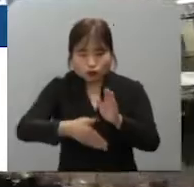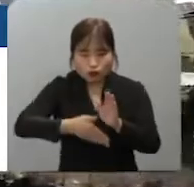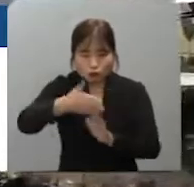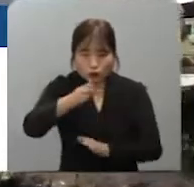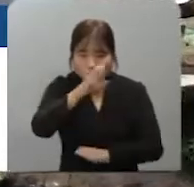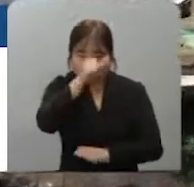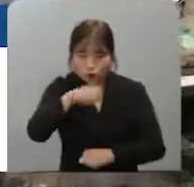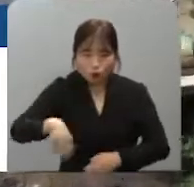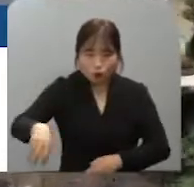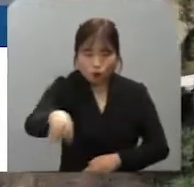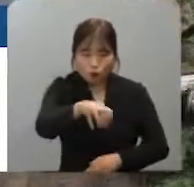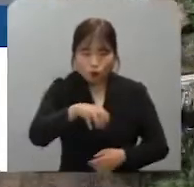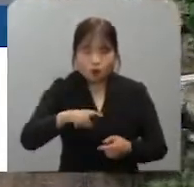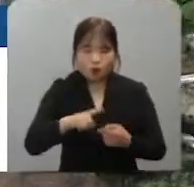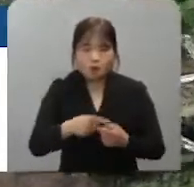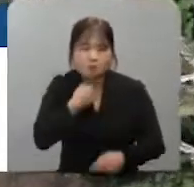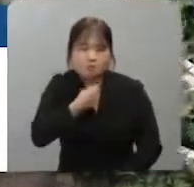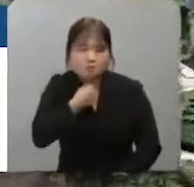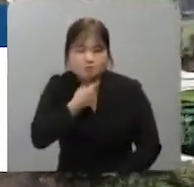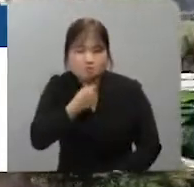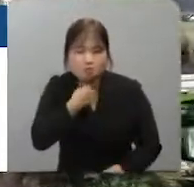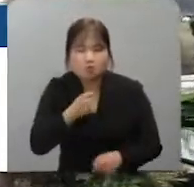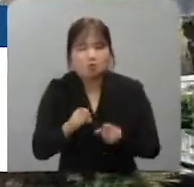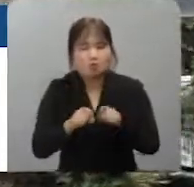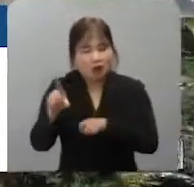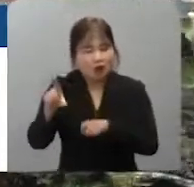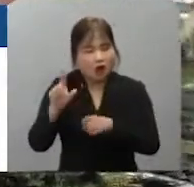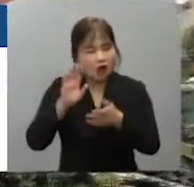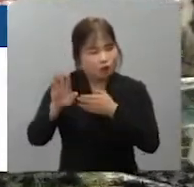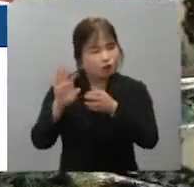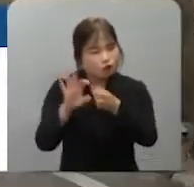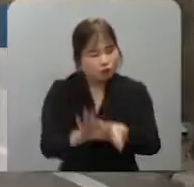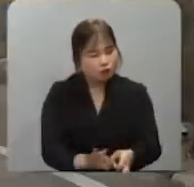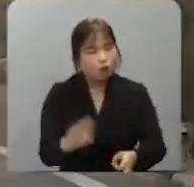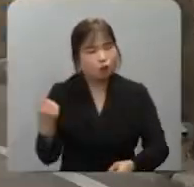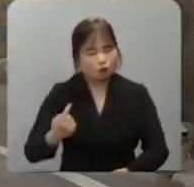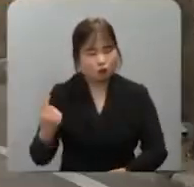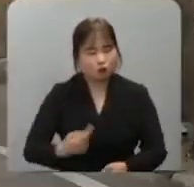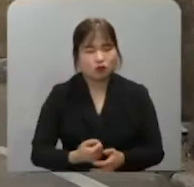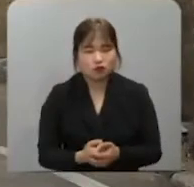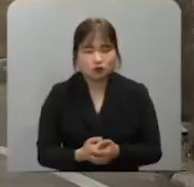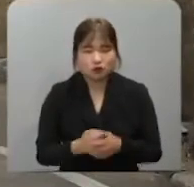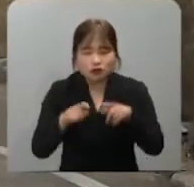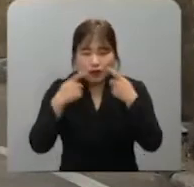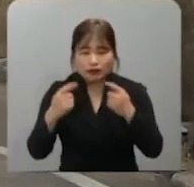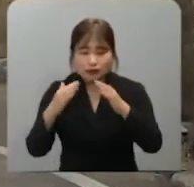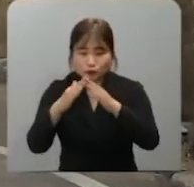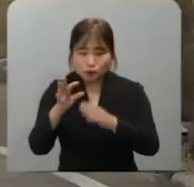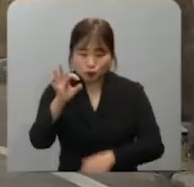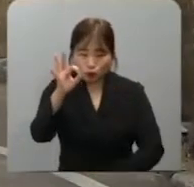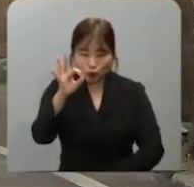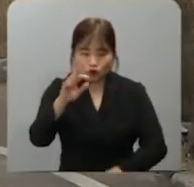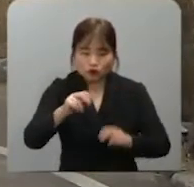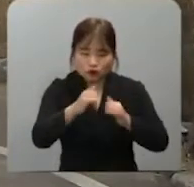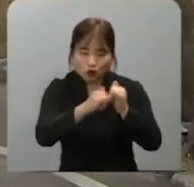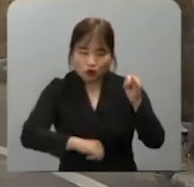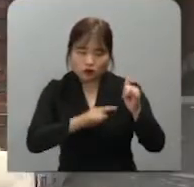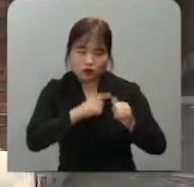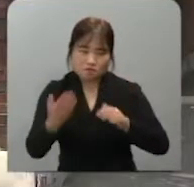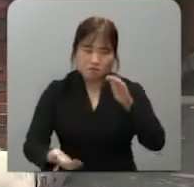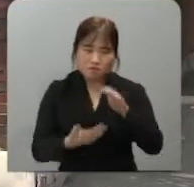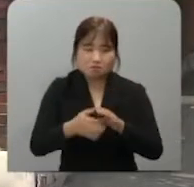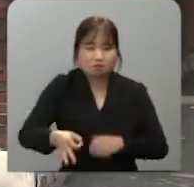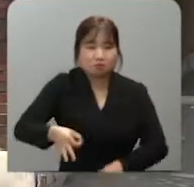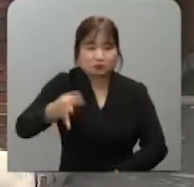지역을 주택에 대한 선호 현상은 지속될 것으로 전망합니다 단독주택 가격 지수가 역대 최고치를 기록한